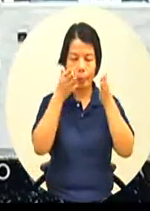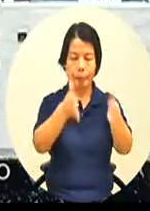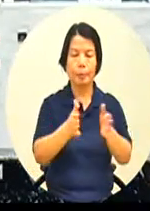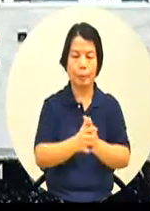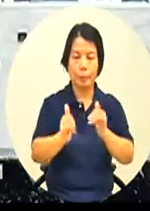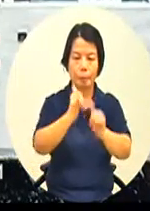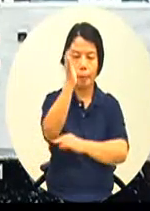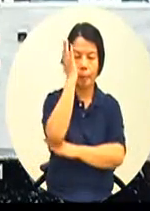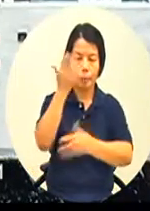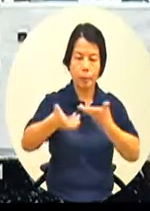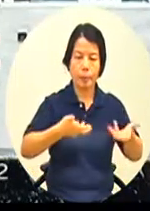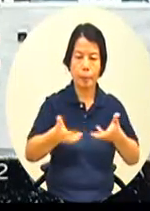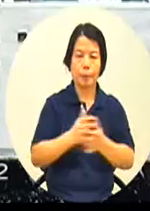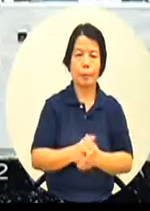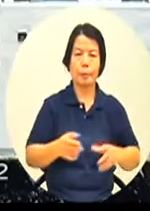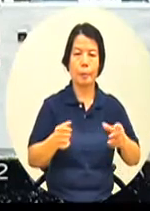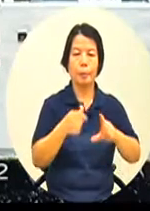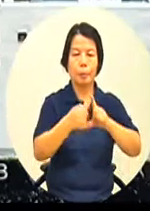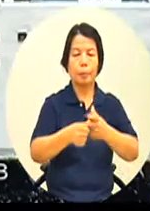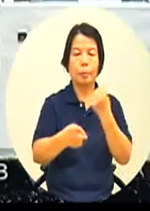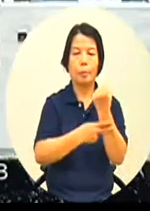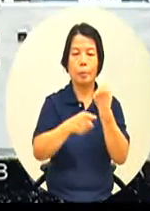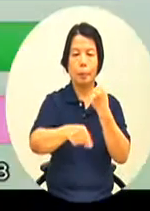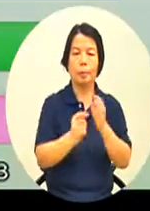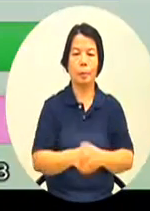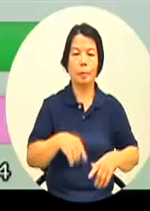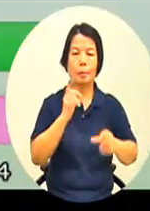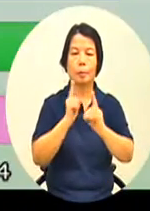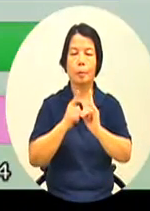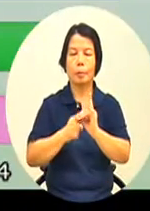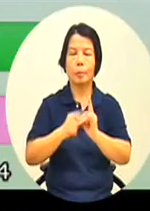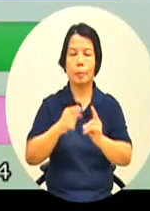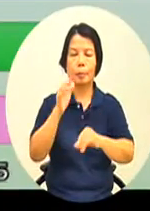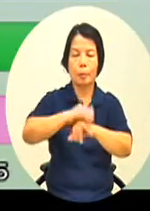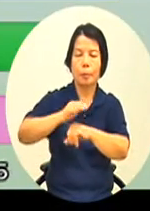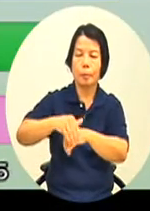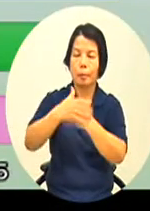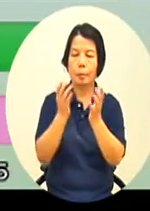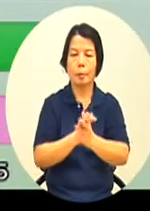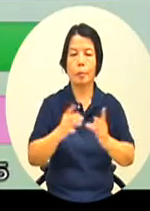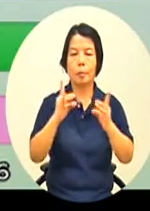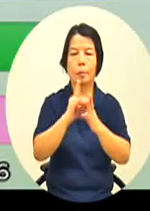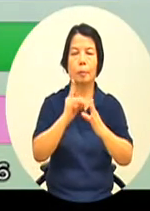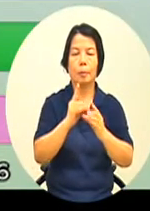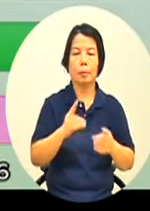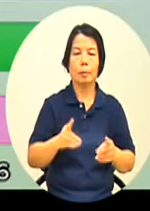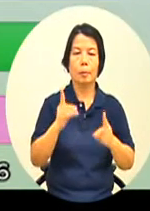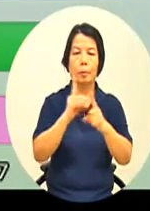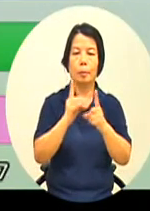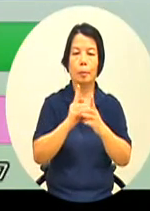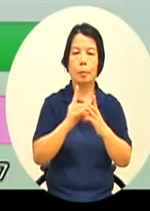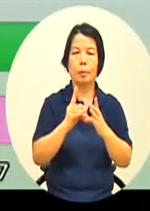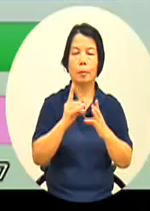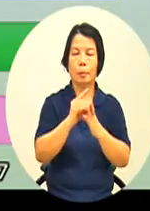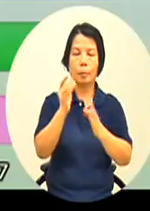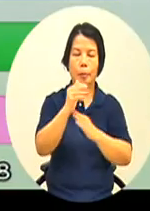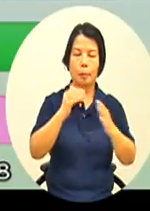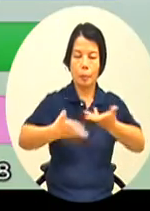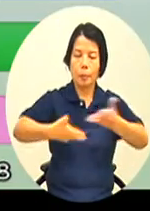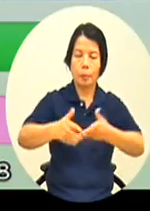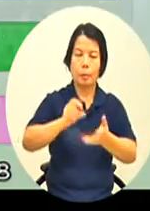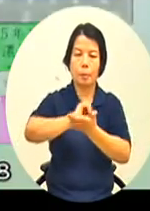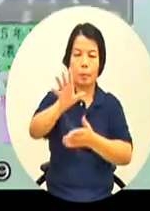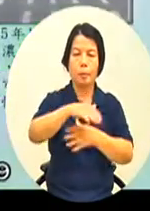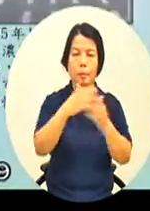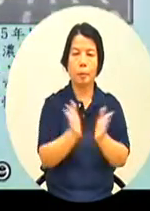政局的业务，我们的区里行政、宗教礼俗、殡葬管理还有户政服务来进行业务上面的报告。在